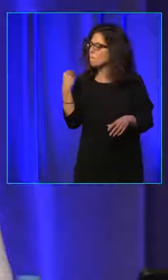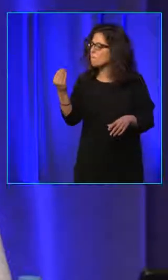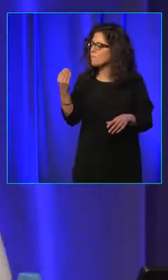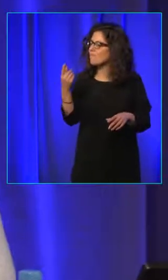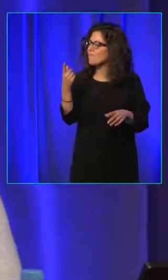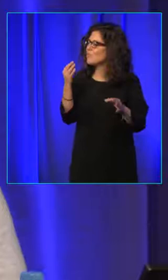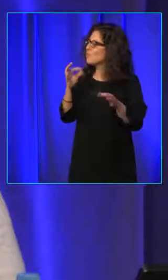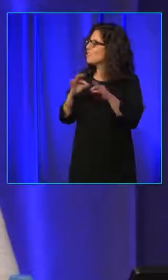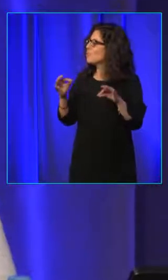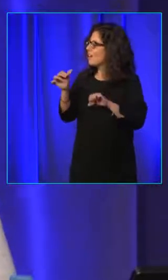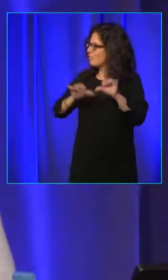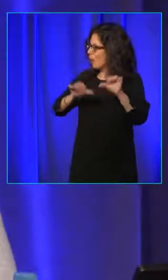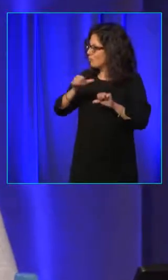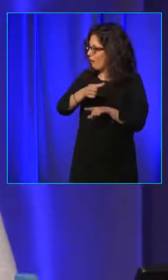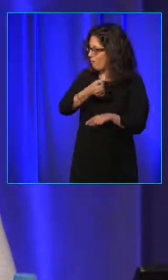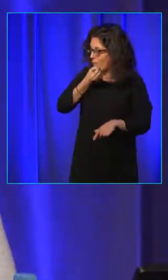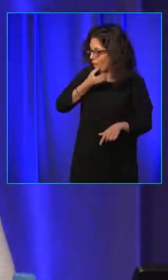du chirurgien. Après,